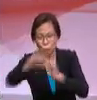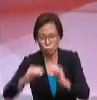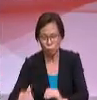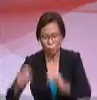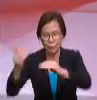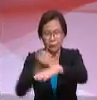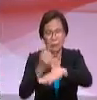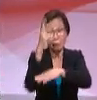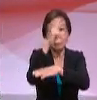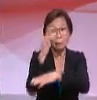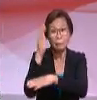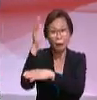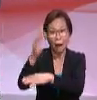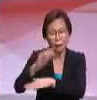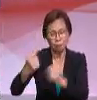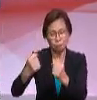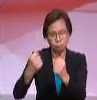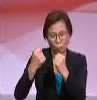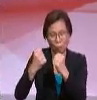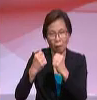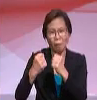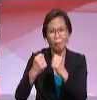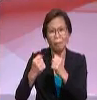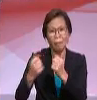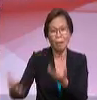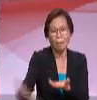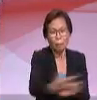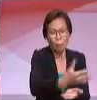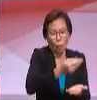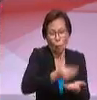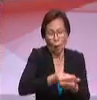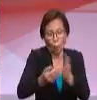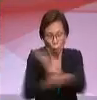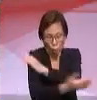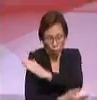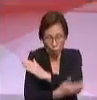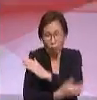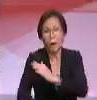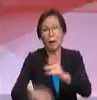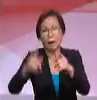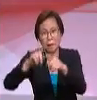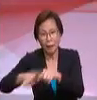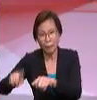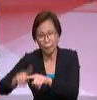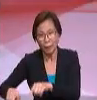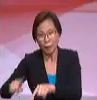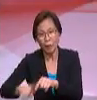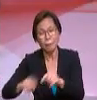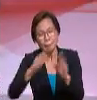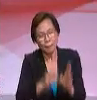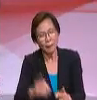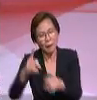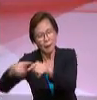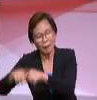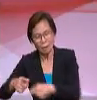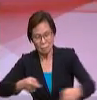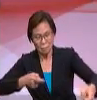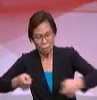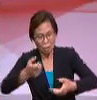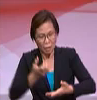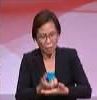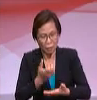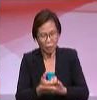industri. Kerajaan akan turut memperkukuh asas perolehan negara menerusi strategi pelbagai serampang dengan mengawal